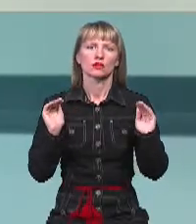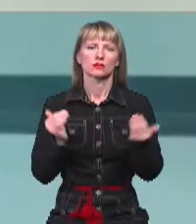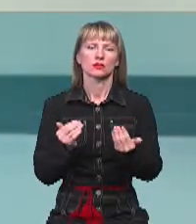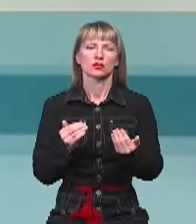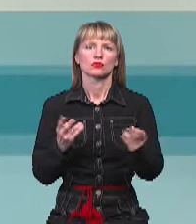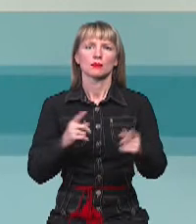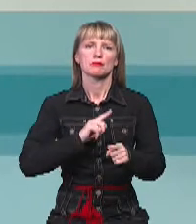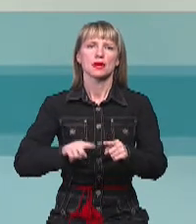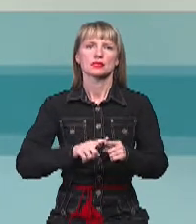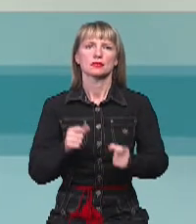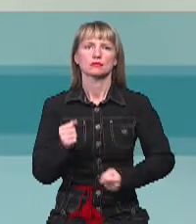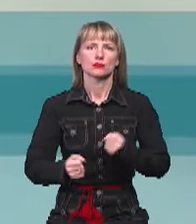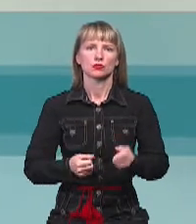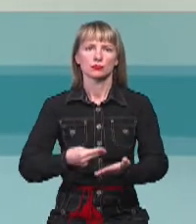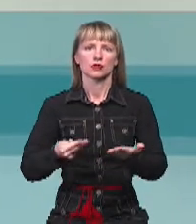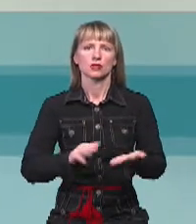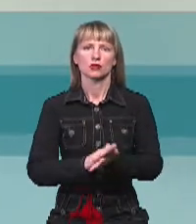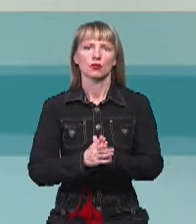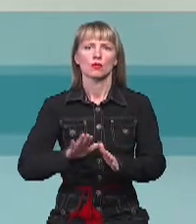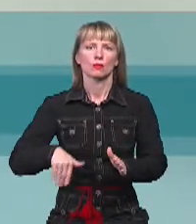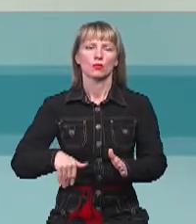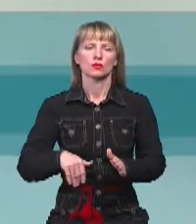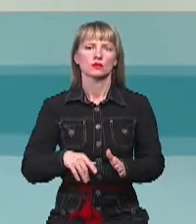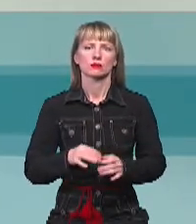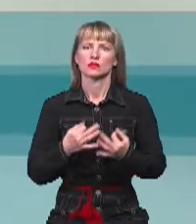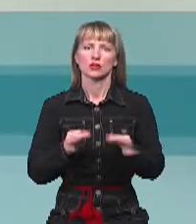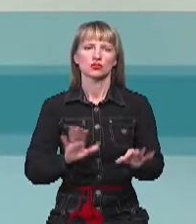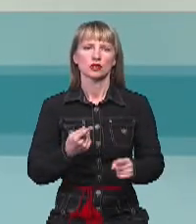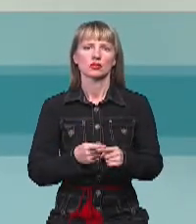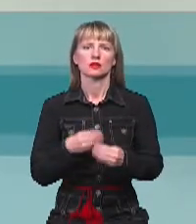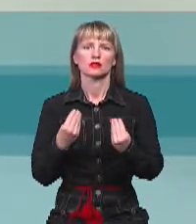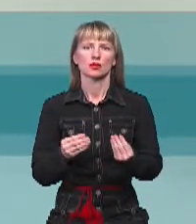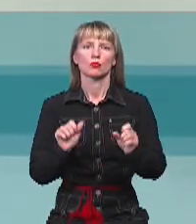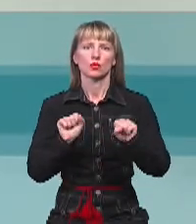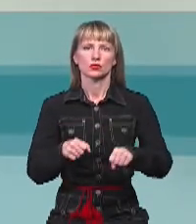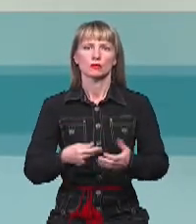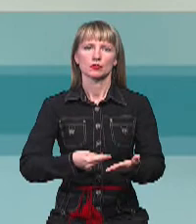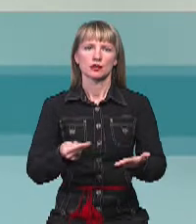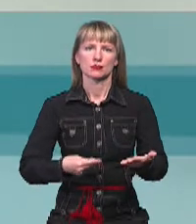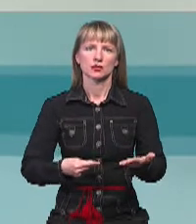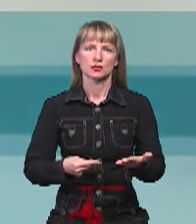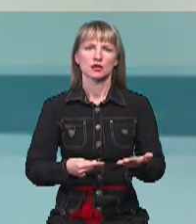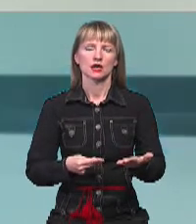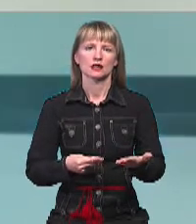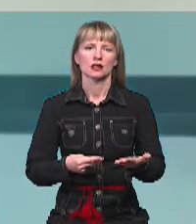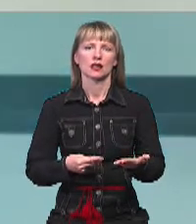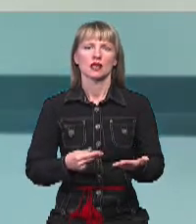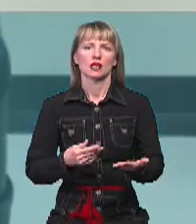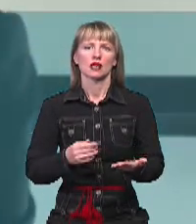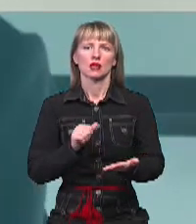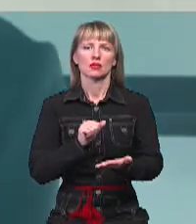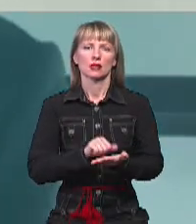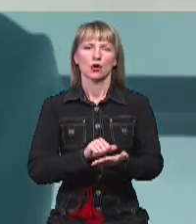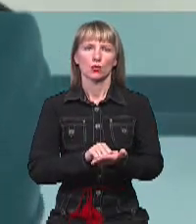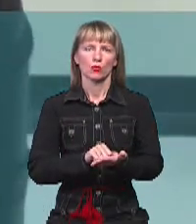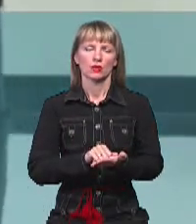біжіть, декларацію потім заборонять покладати. Можливість укласти і перекласти вільно декларацію буде